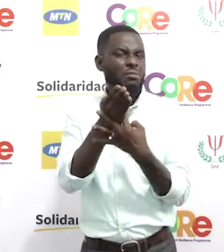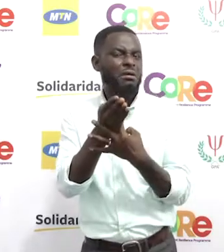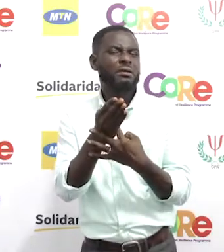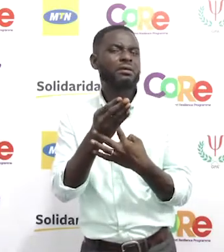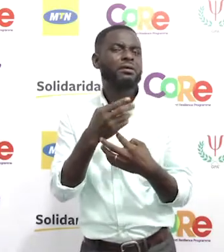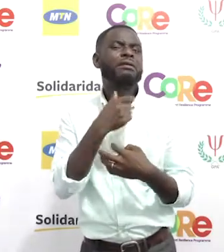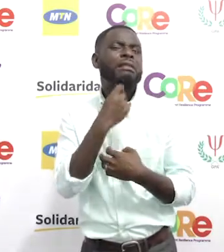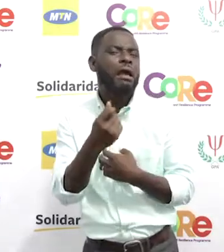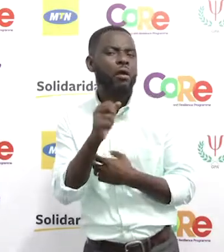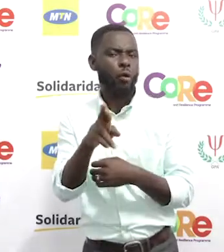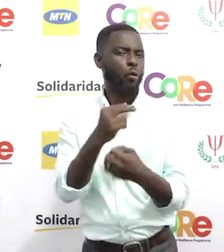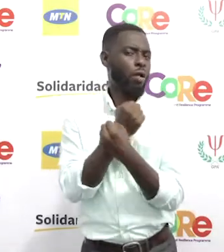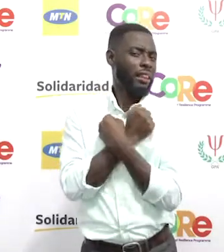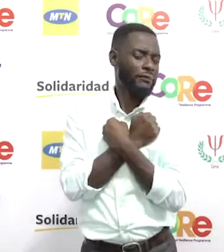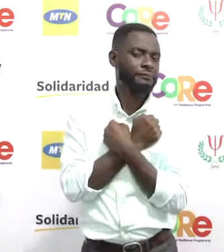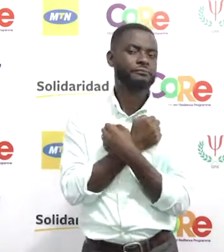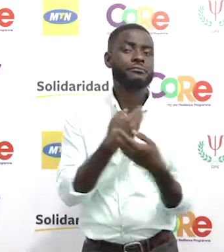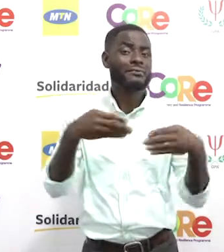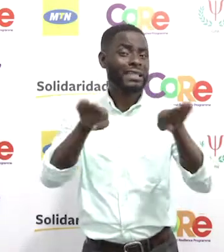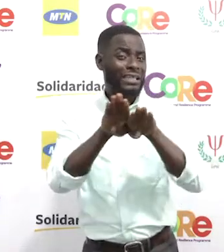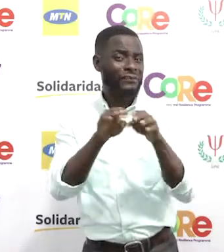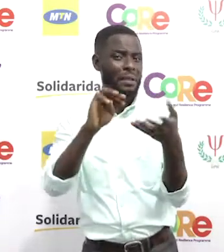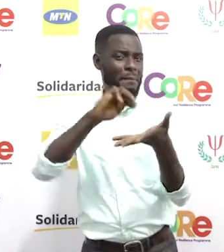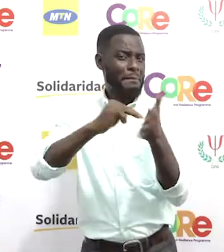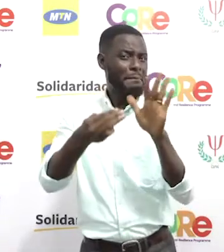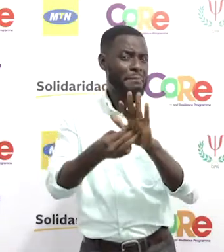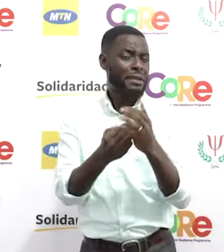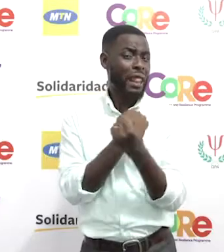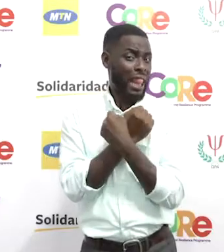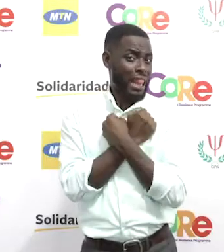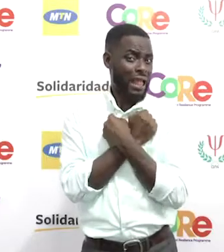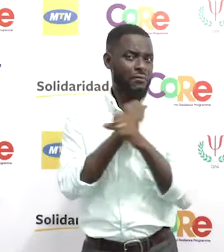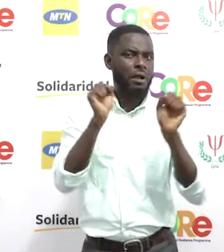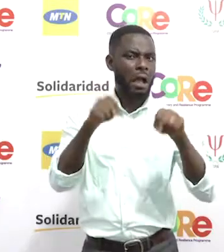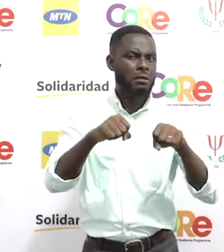Be kome boni bonu on sumo shishin, jena kaini.